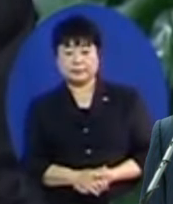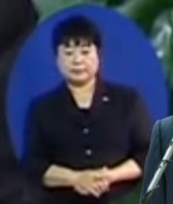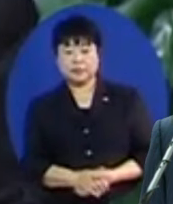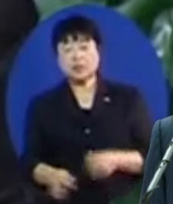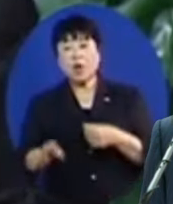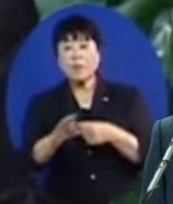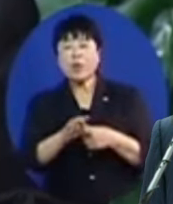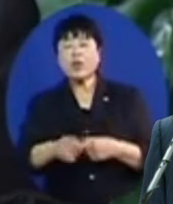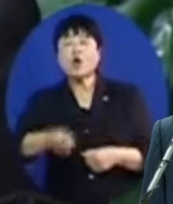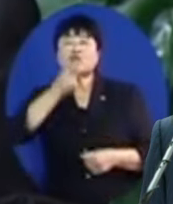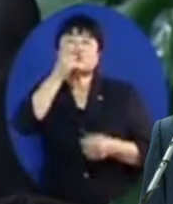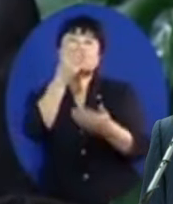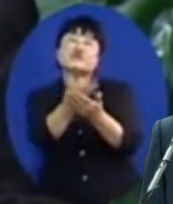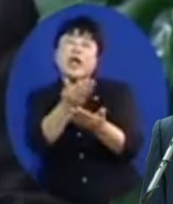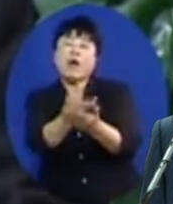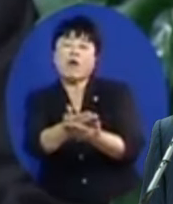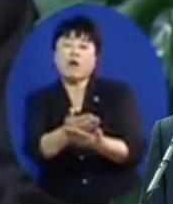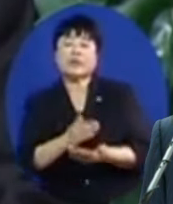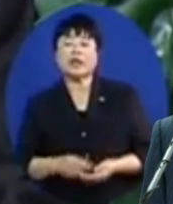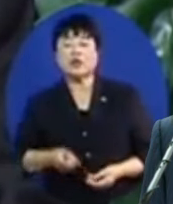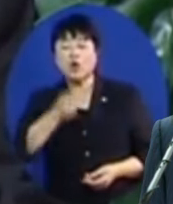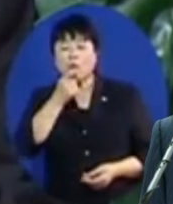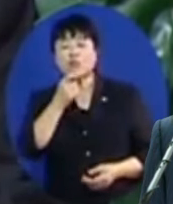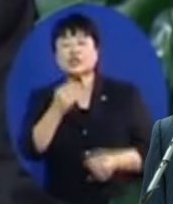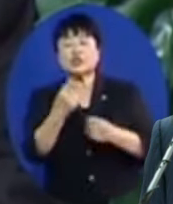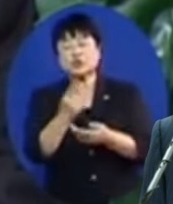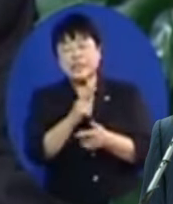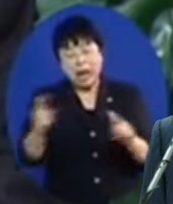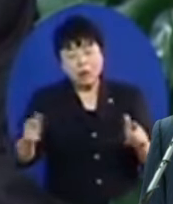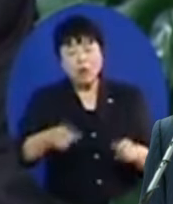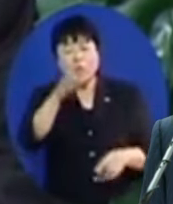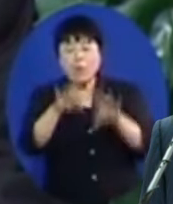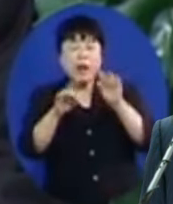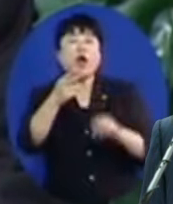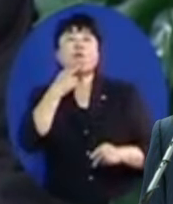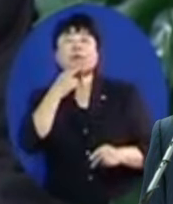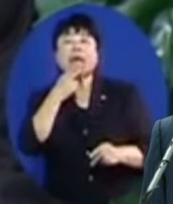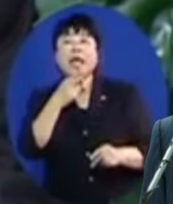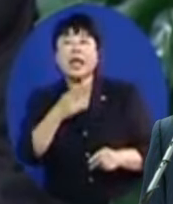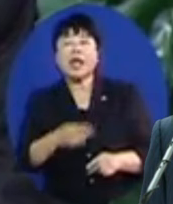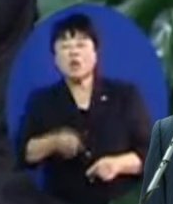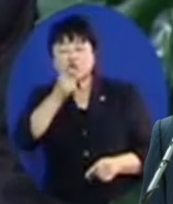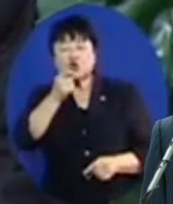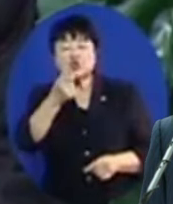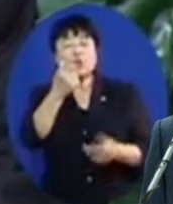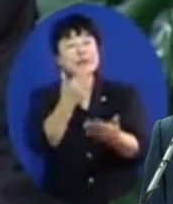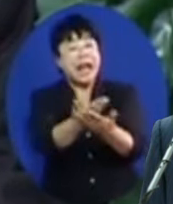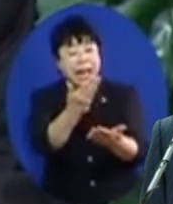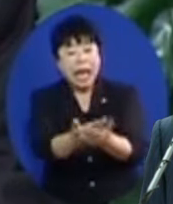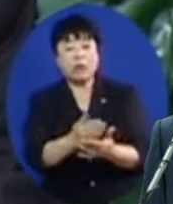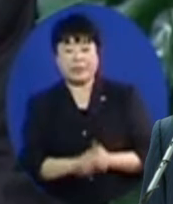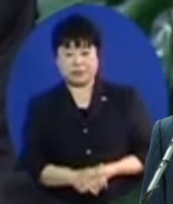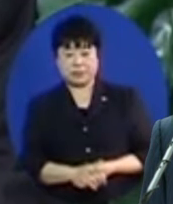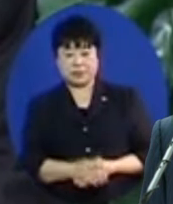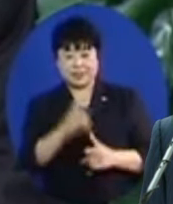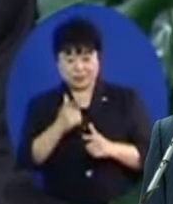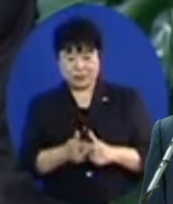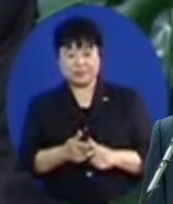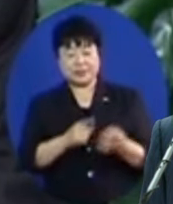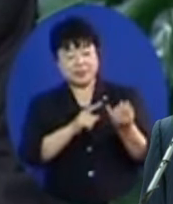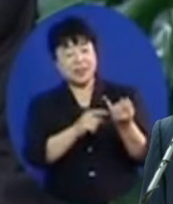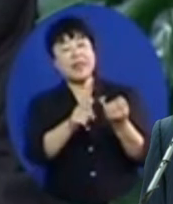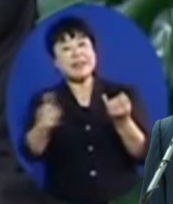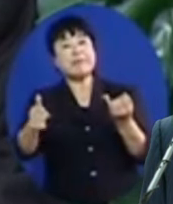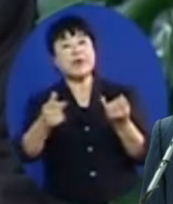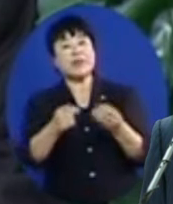그렇다면 그 물을 내게도 좀 주십시오. 나도 물길로 오지도 말고 목마르지도 않게 해 주십시오. 예수님이 고개를 끄덕끄덕하면서, 당신